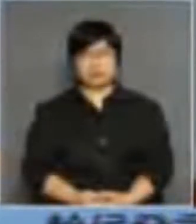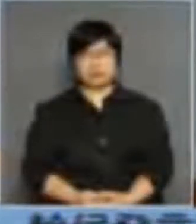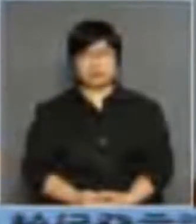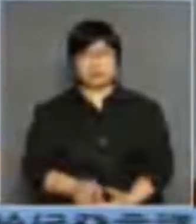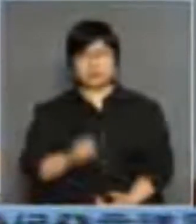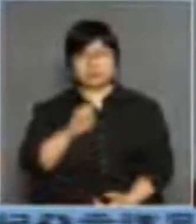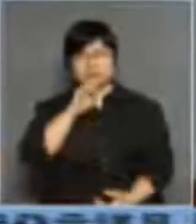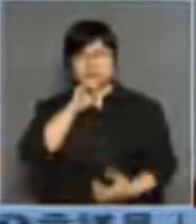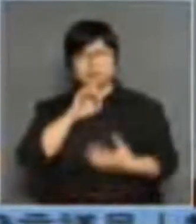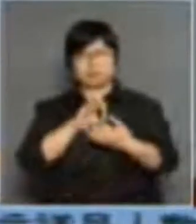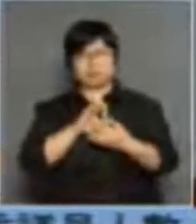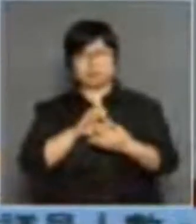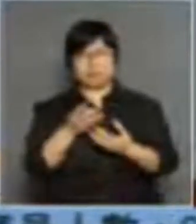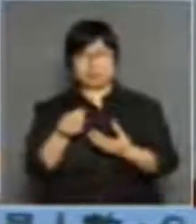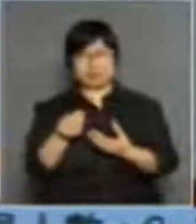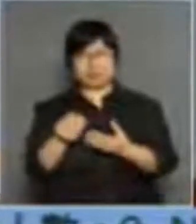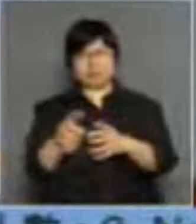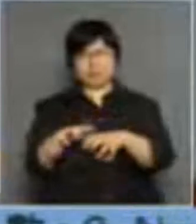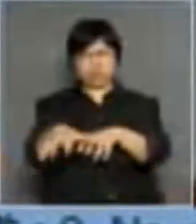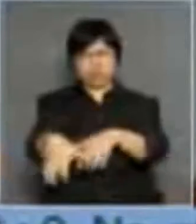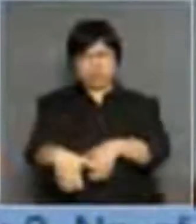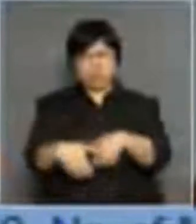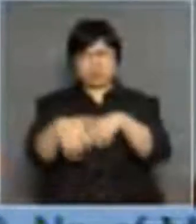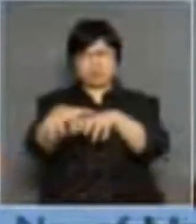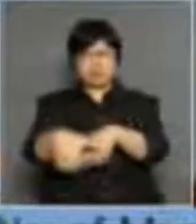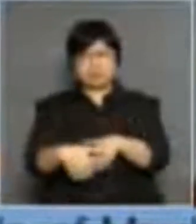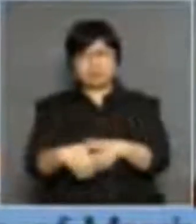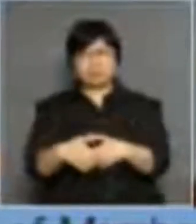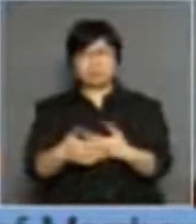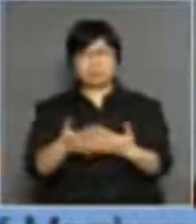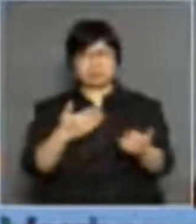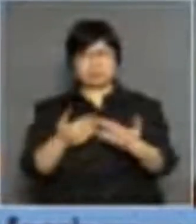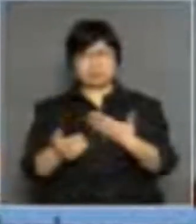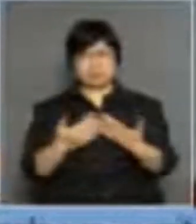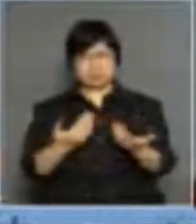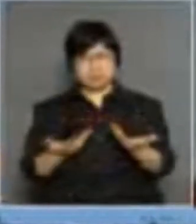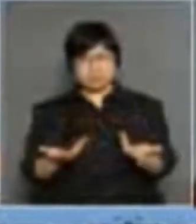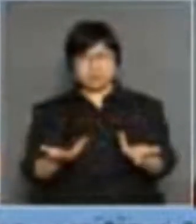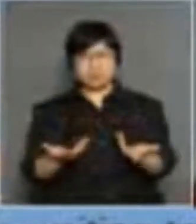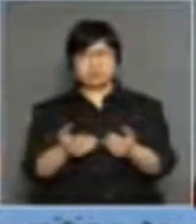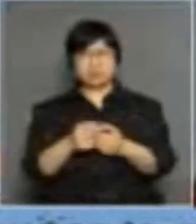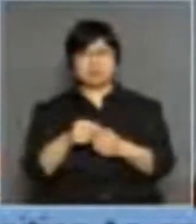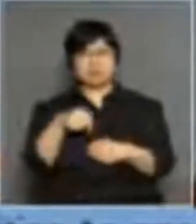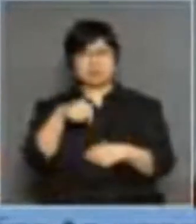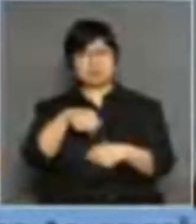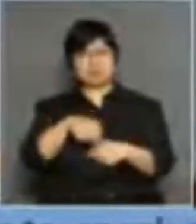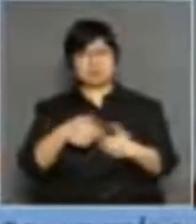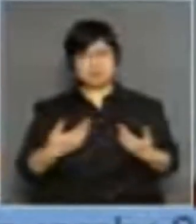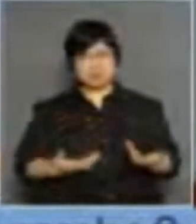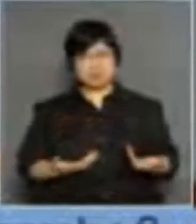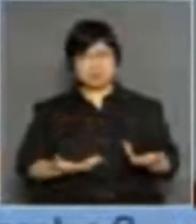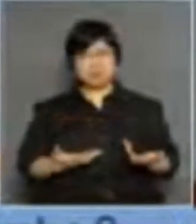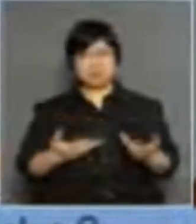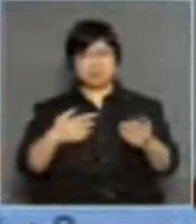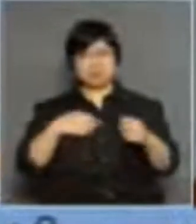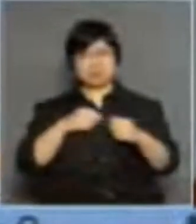大挖泥事件嘅。咁呢個大挖泥事件點會同我呢一個而家講嘅嘢呢係